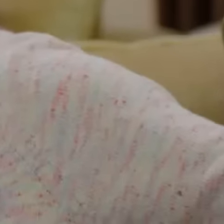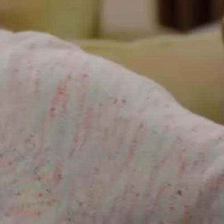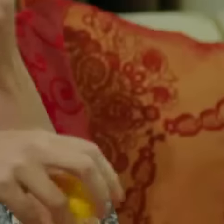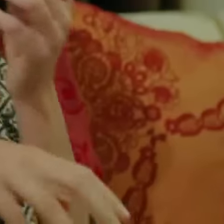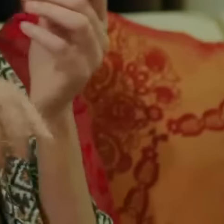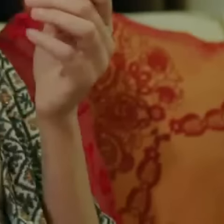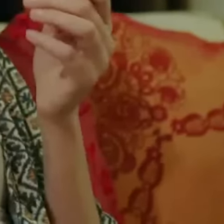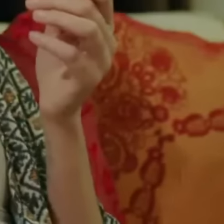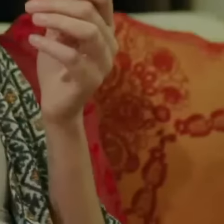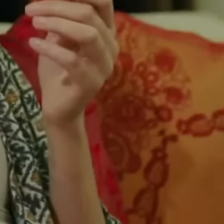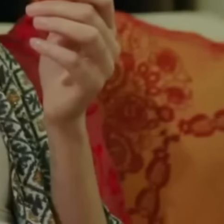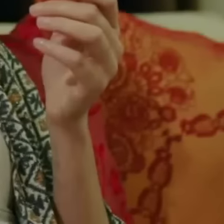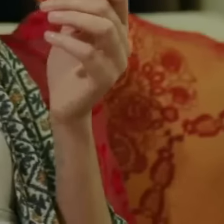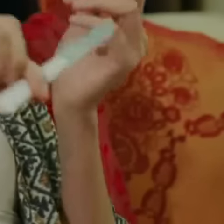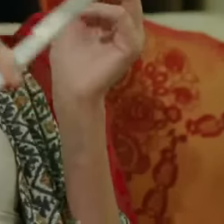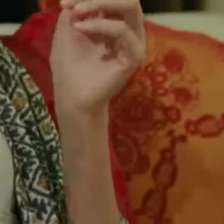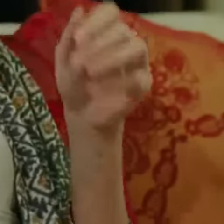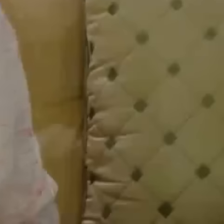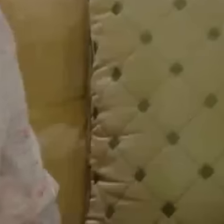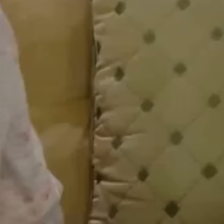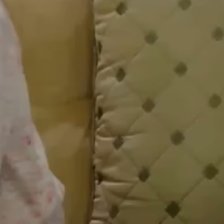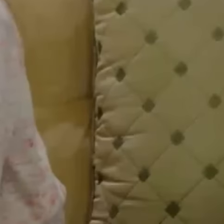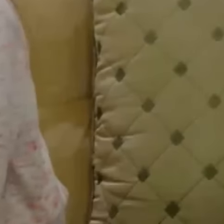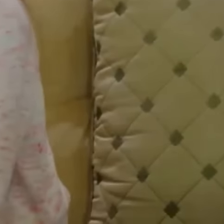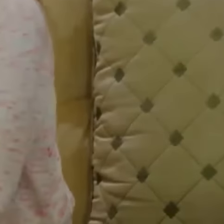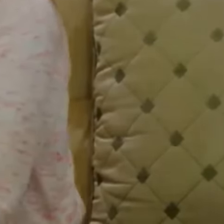Ayşen bıçak uzattı. Sağ ol canım.